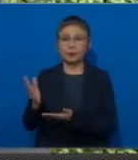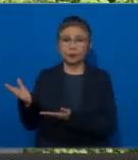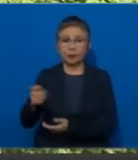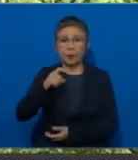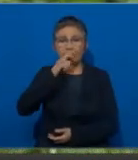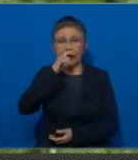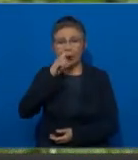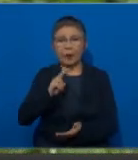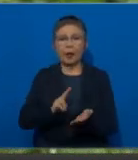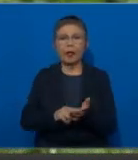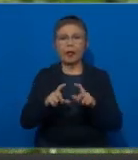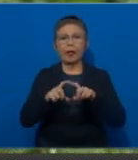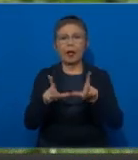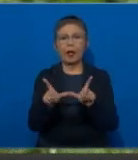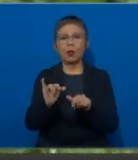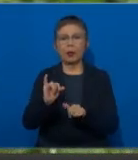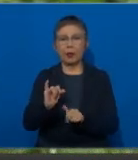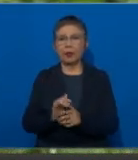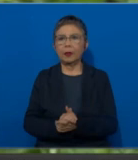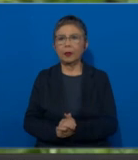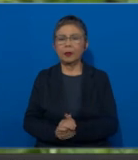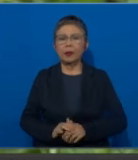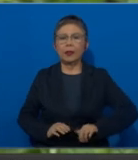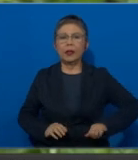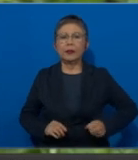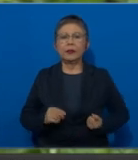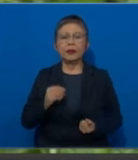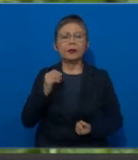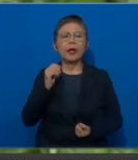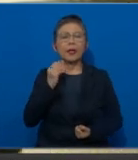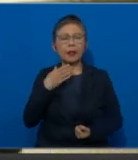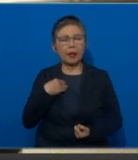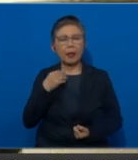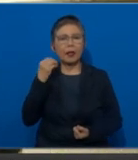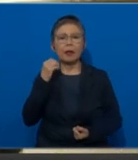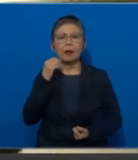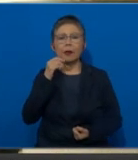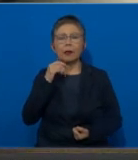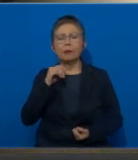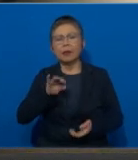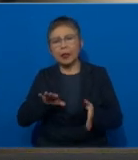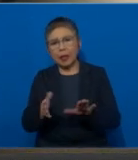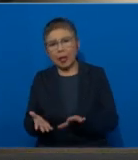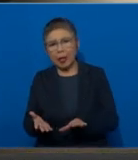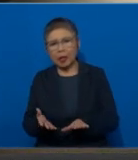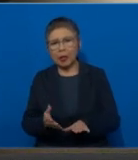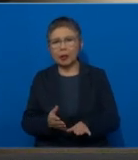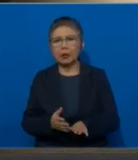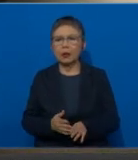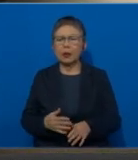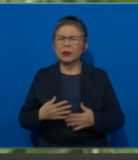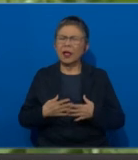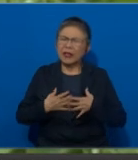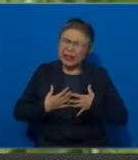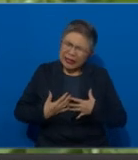Mau saya agak sedih Pak ya, karena saya sama istri emang benar-benar sayang. Wah, dia orang baik ya Pak. Makanya saya merasa terpukul banget